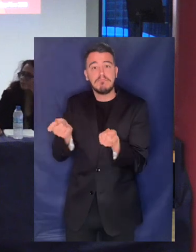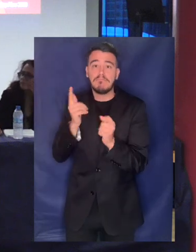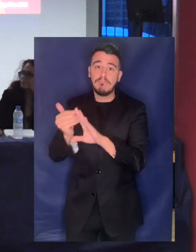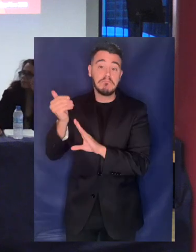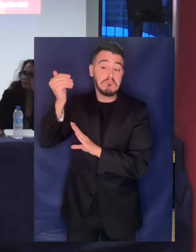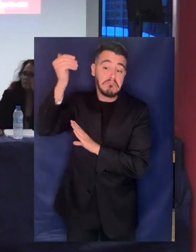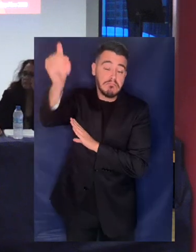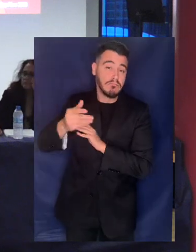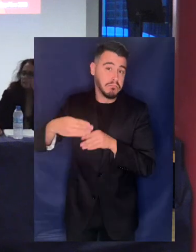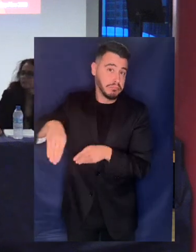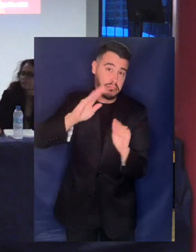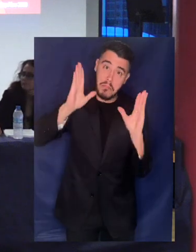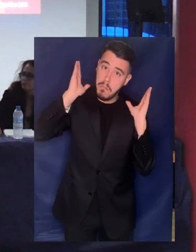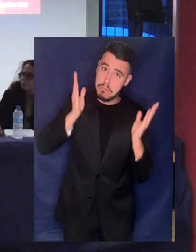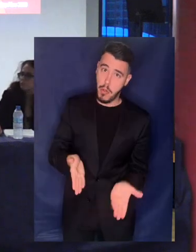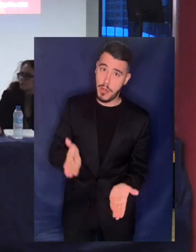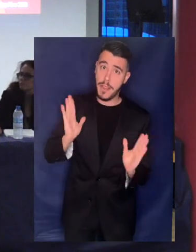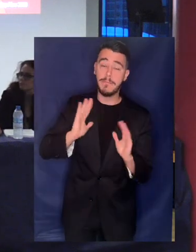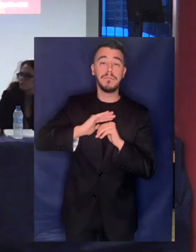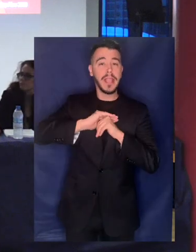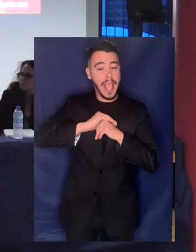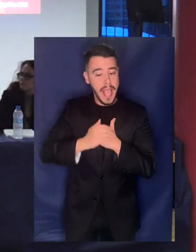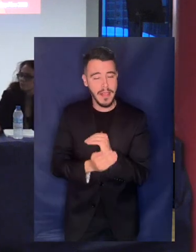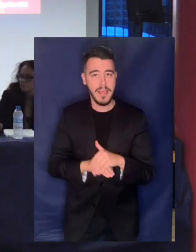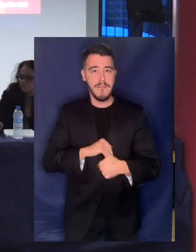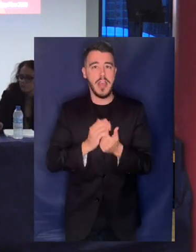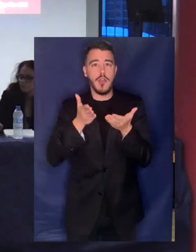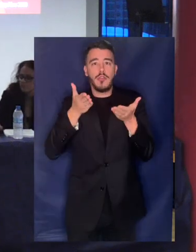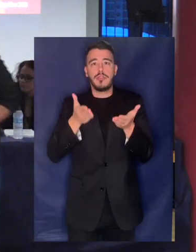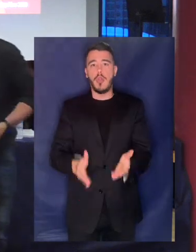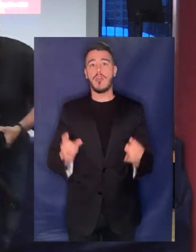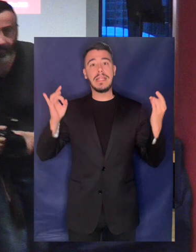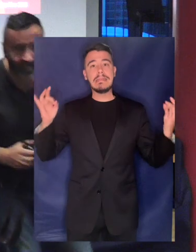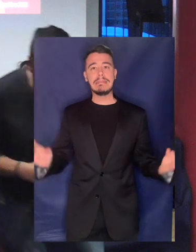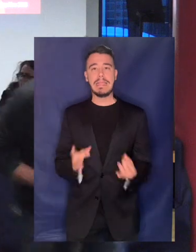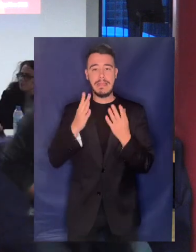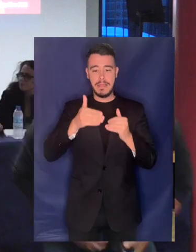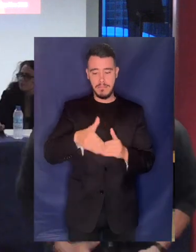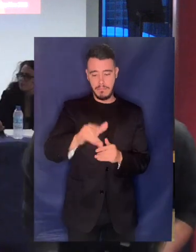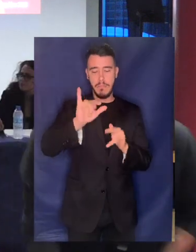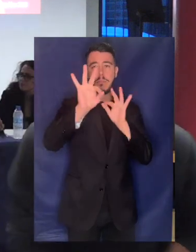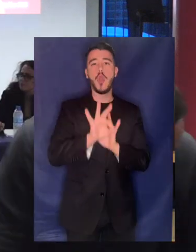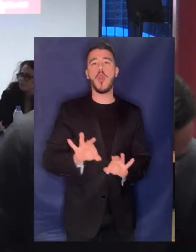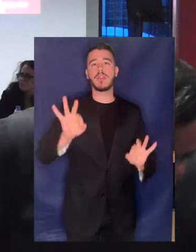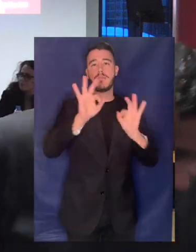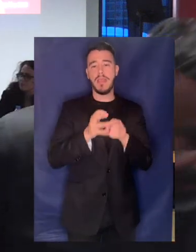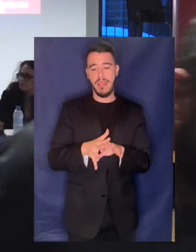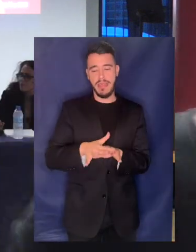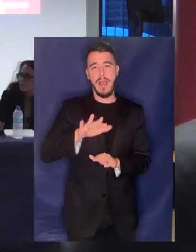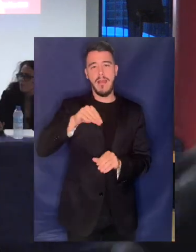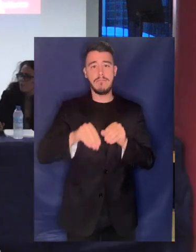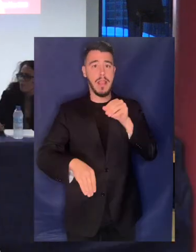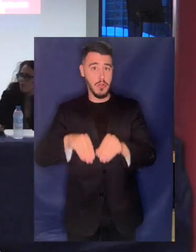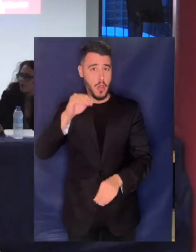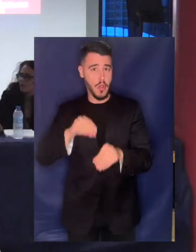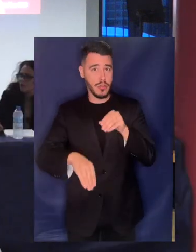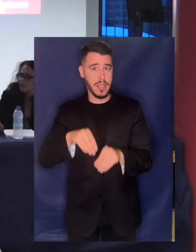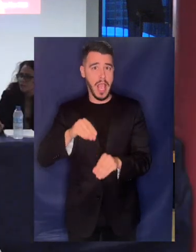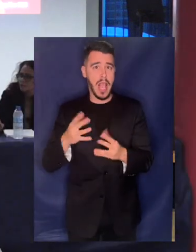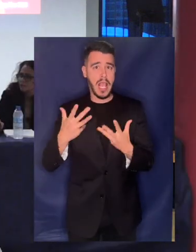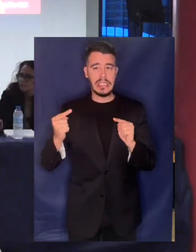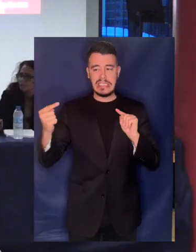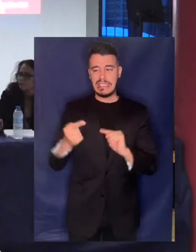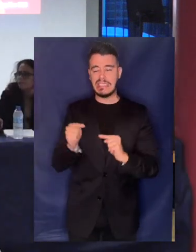Ιδιαίτερα ενδιαφέρουσα γιατί γίνεται σε μια συγκυρία προεκλογική με έντονη την πολιτική σύγκρουση σε όλα τα